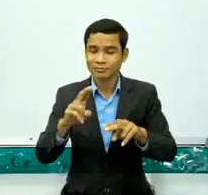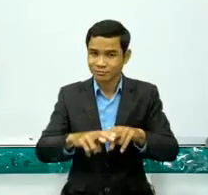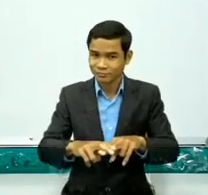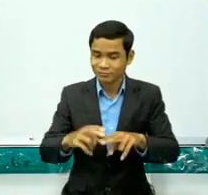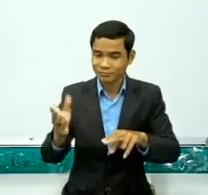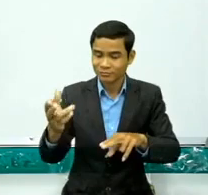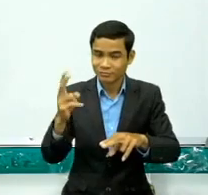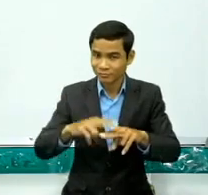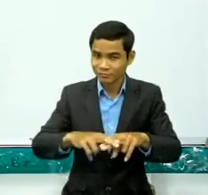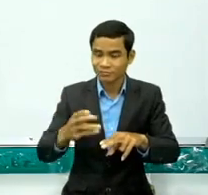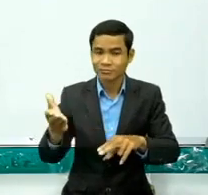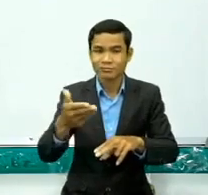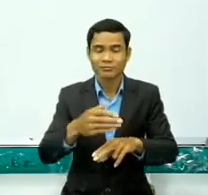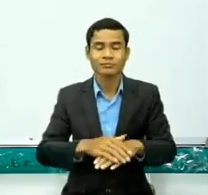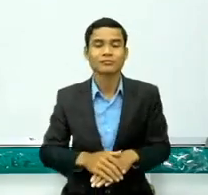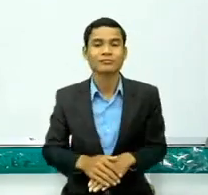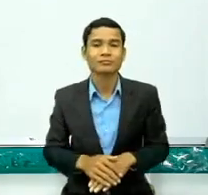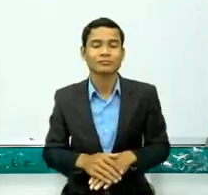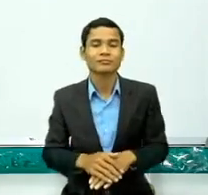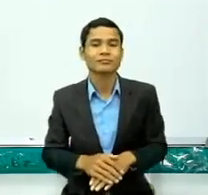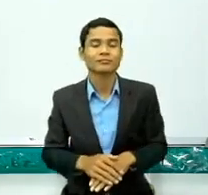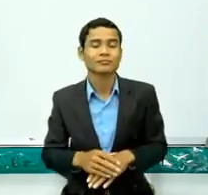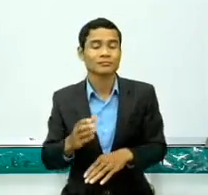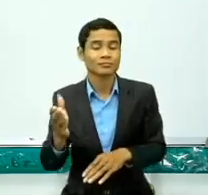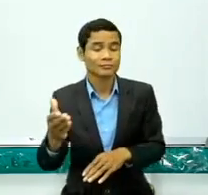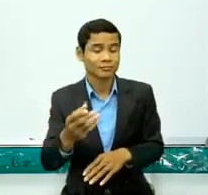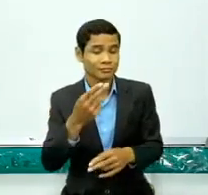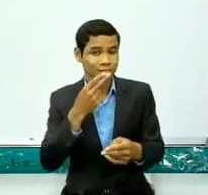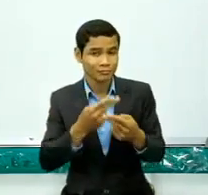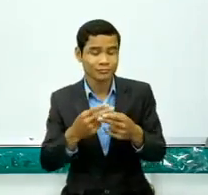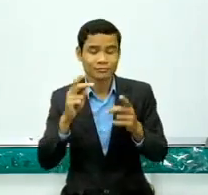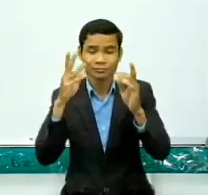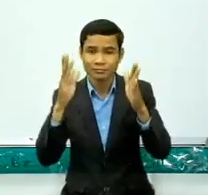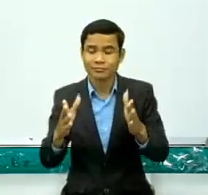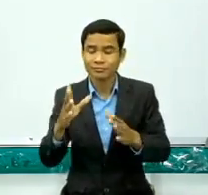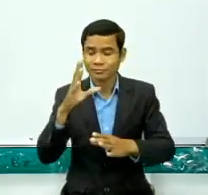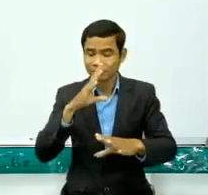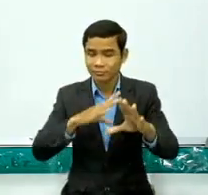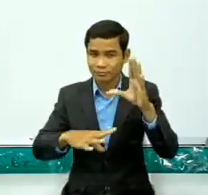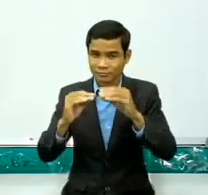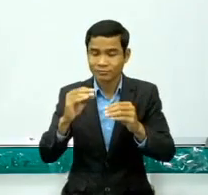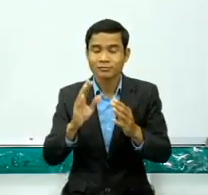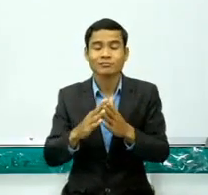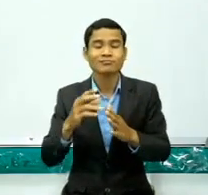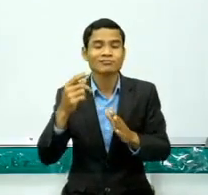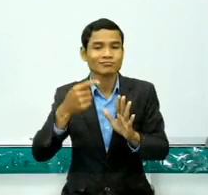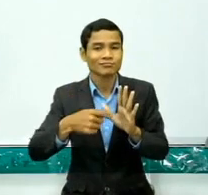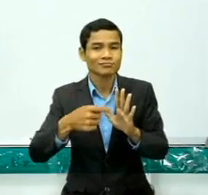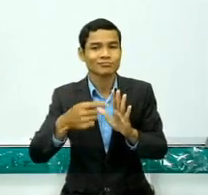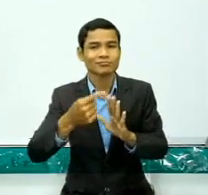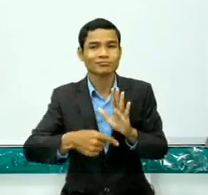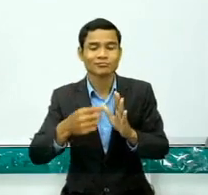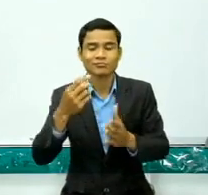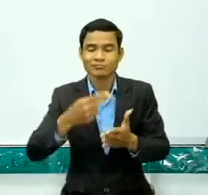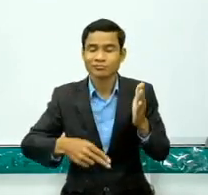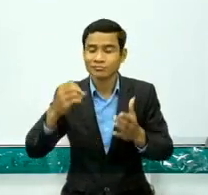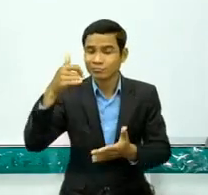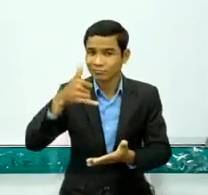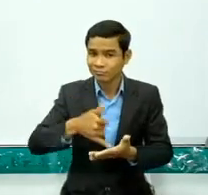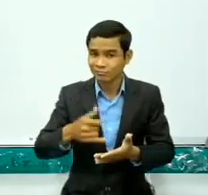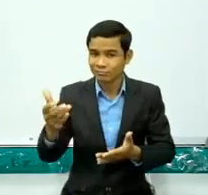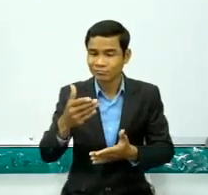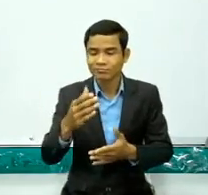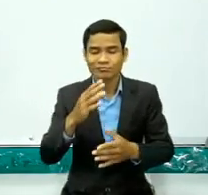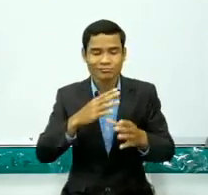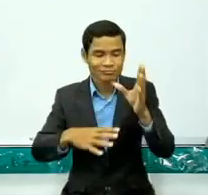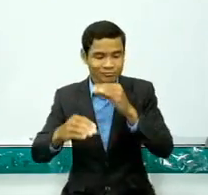ចោចាអញ្ចឹងកូនអាចឆ្លើយប្រាប់អ្នកគ្រូបានទេតើយើងរៀនចាស្រាក់អវ័យថ្ងៃនេះមិញញ៉ោចាកំពុងតែ